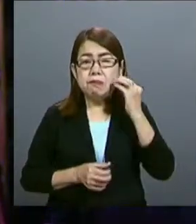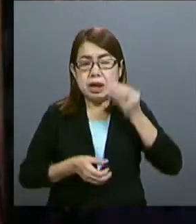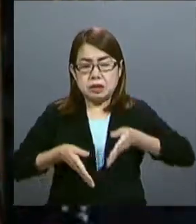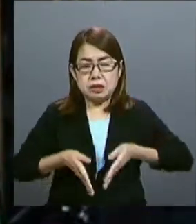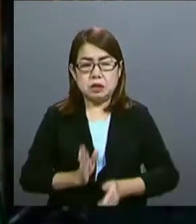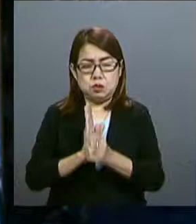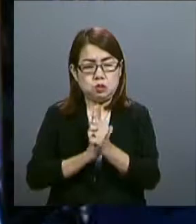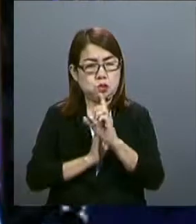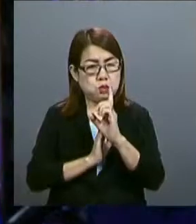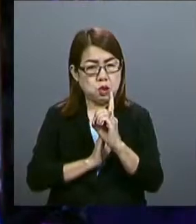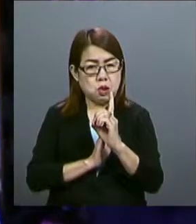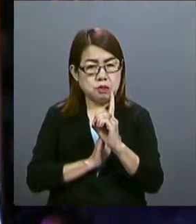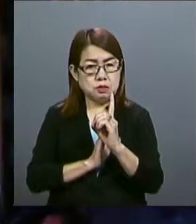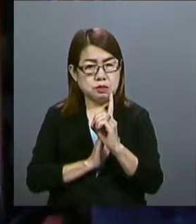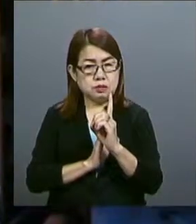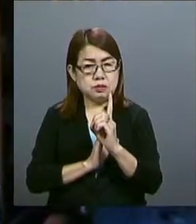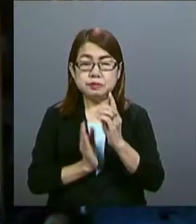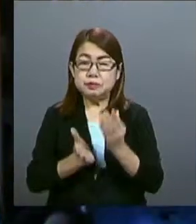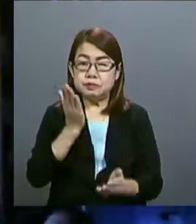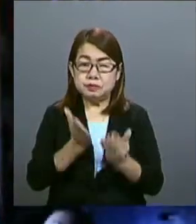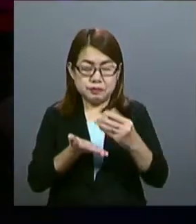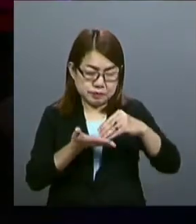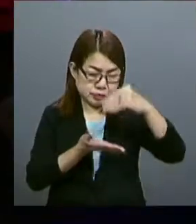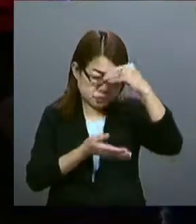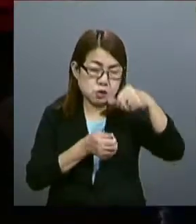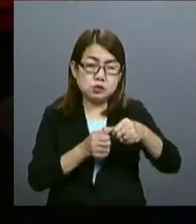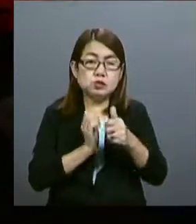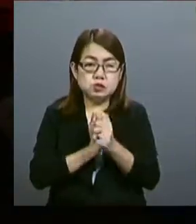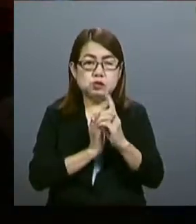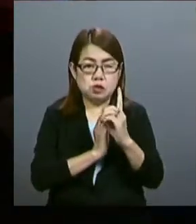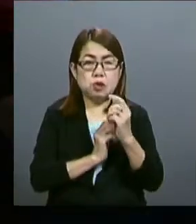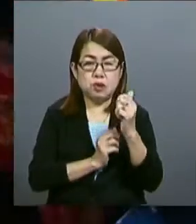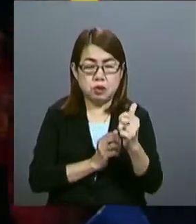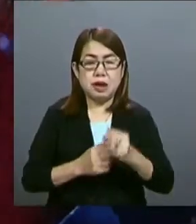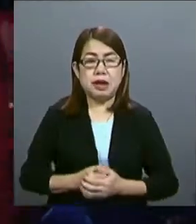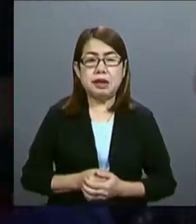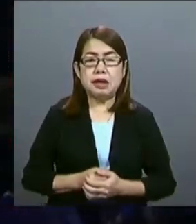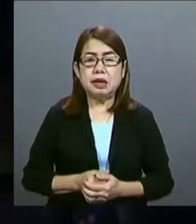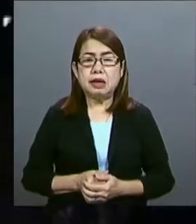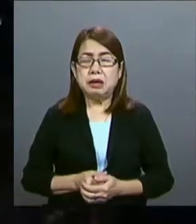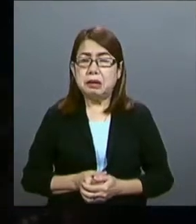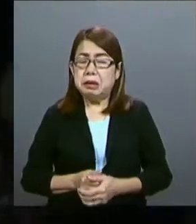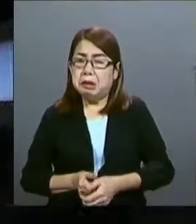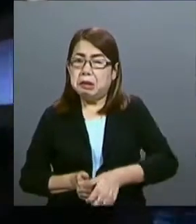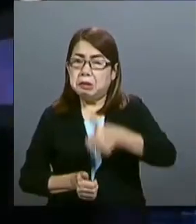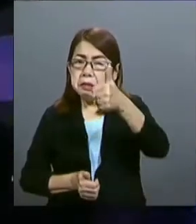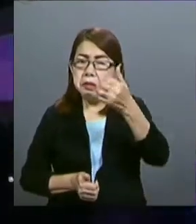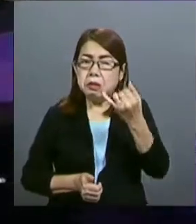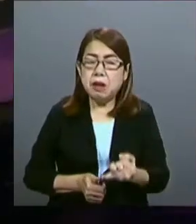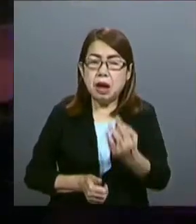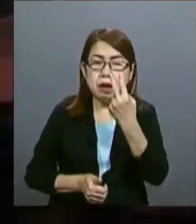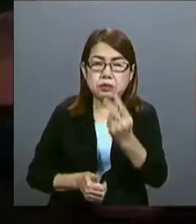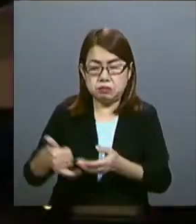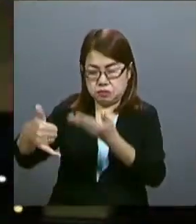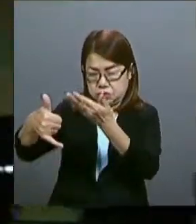านีหรือศึกษาอยู่ในจังหวัดอุดรธานีเท่านั้นโดยเกณฑ์ในการตัดสินจะดูจากบุคลิกภา